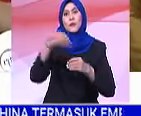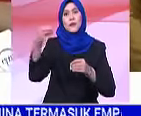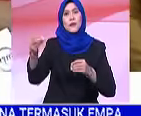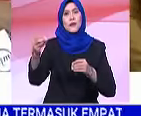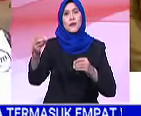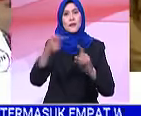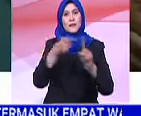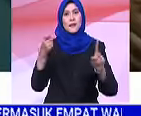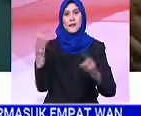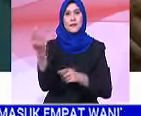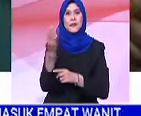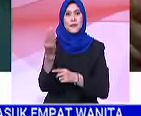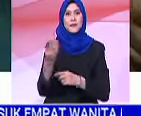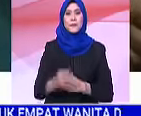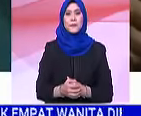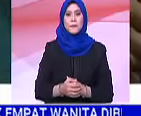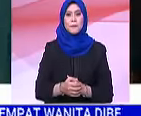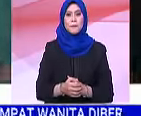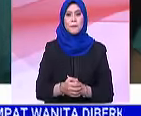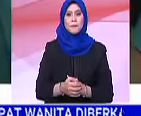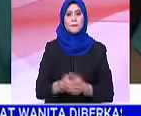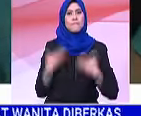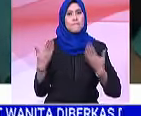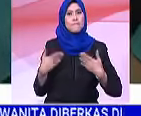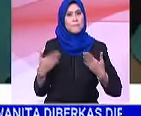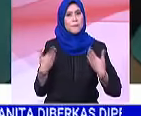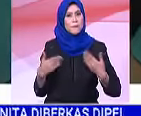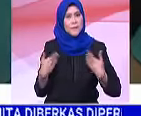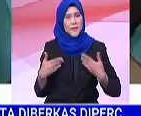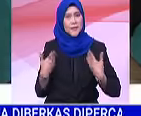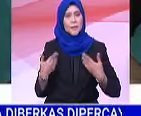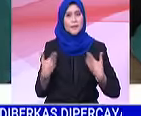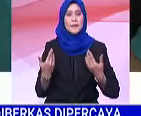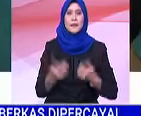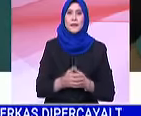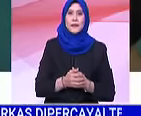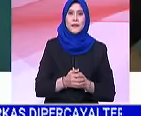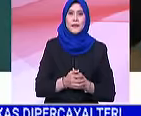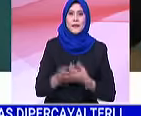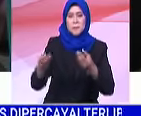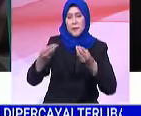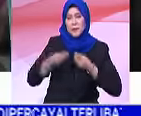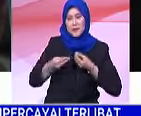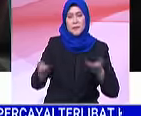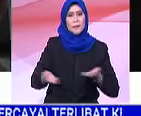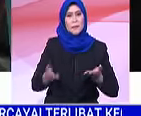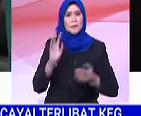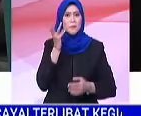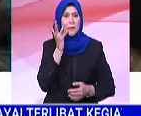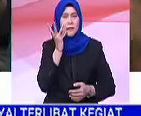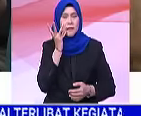daripada kebiasaan. Senang hatilah sebab ada juga karena bagi apa-apa di sini.